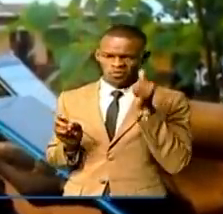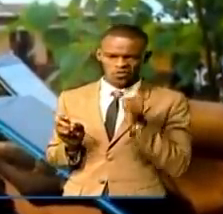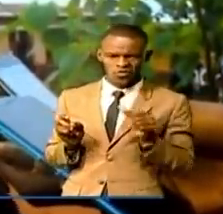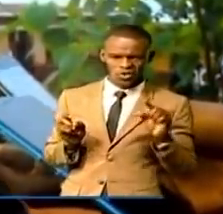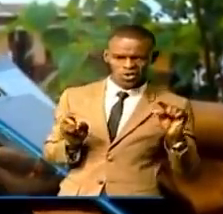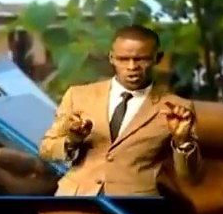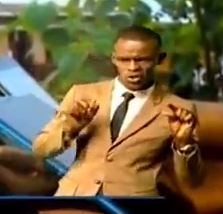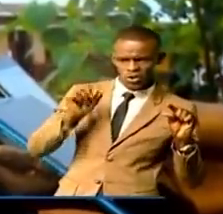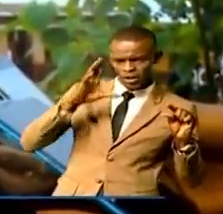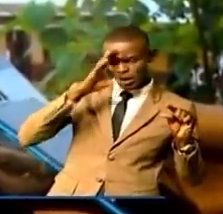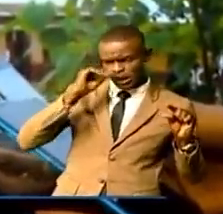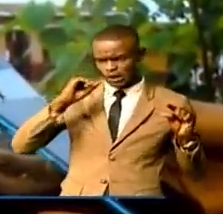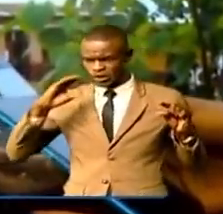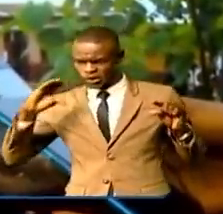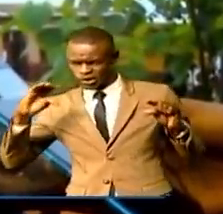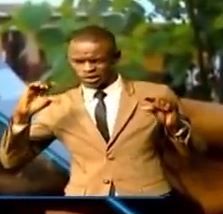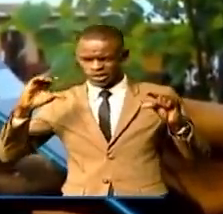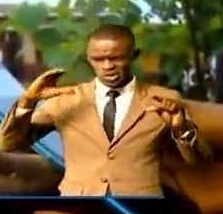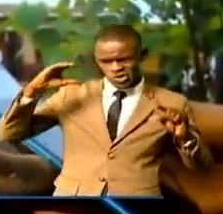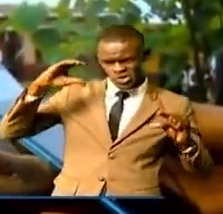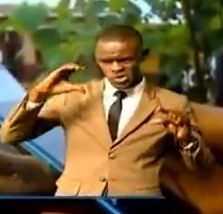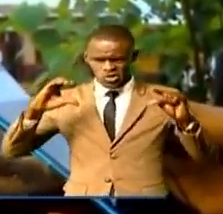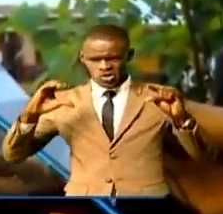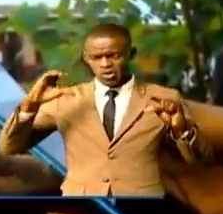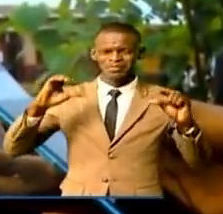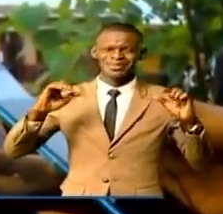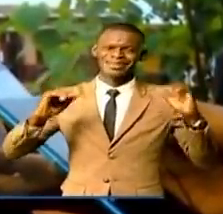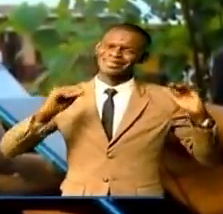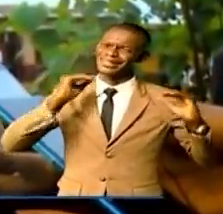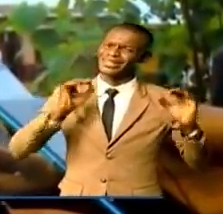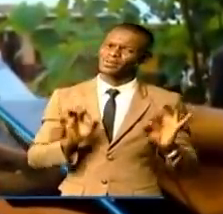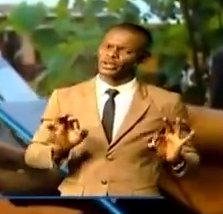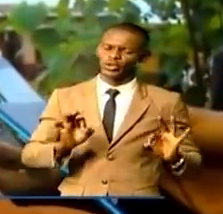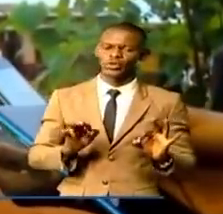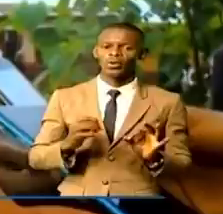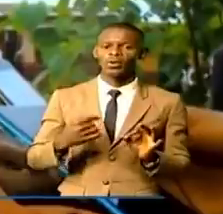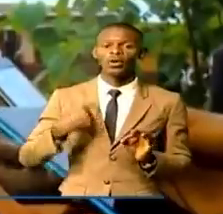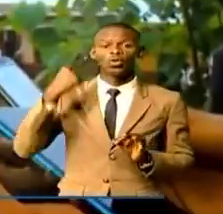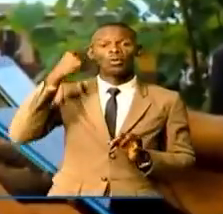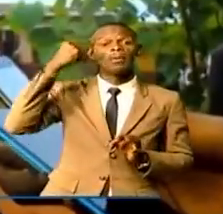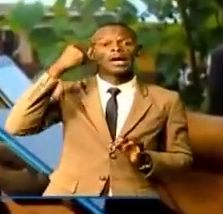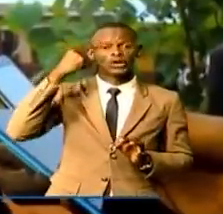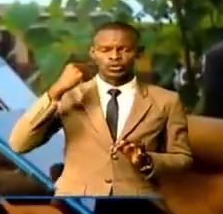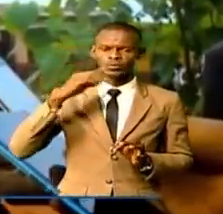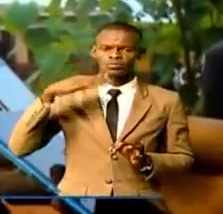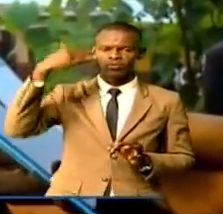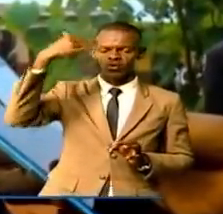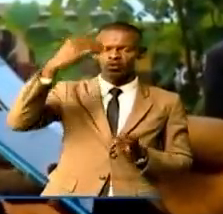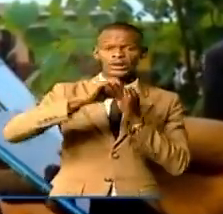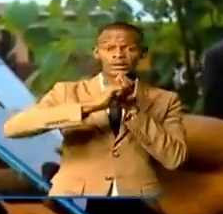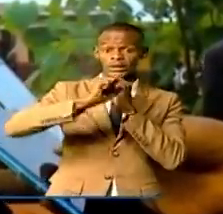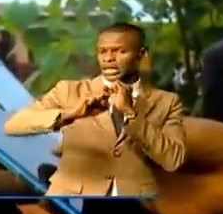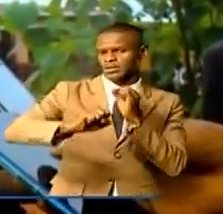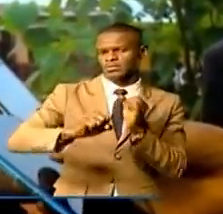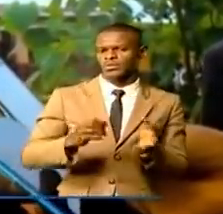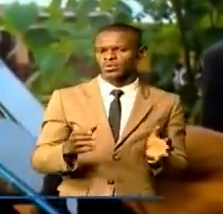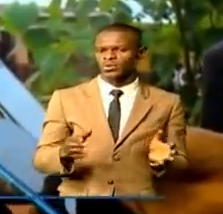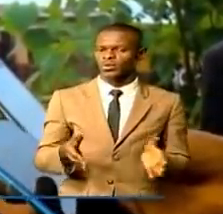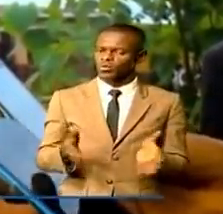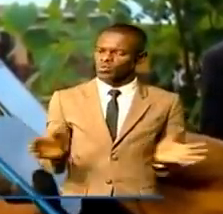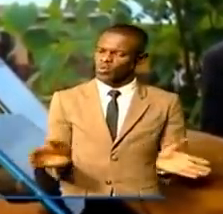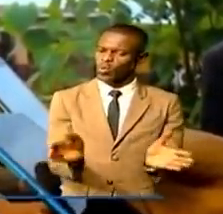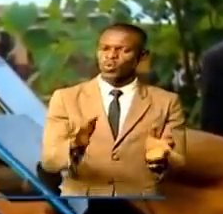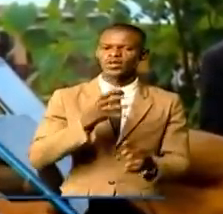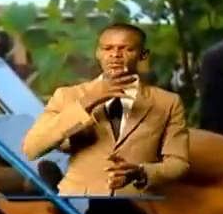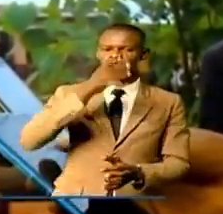de sensibilisation, nous allons continuer à demander aux parents de mettre à profit